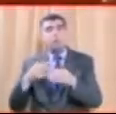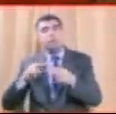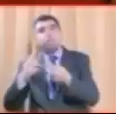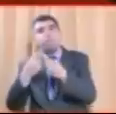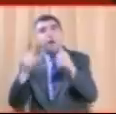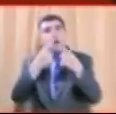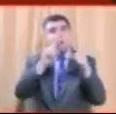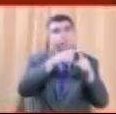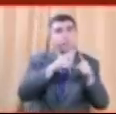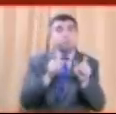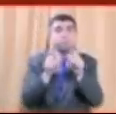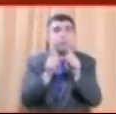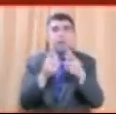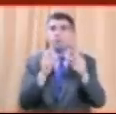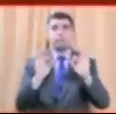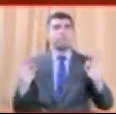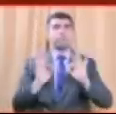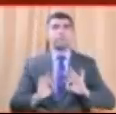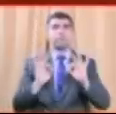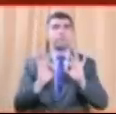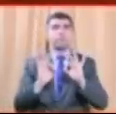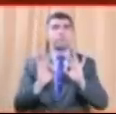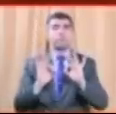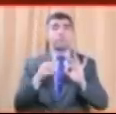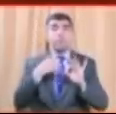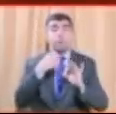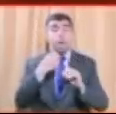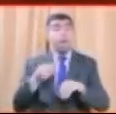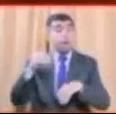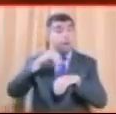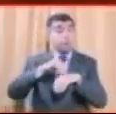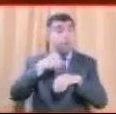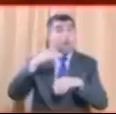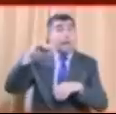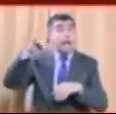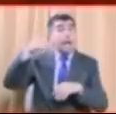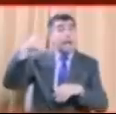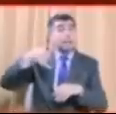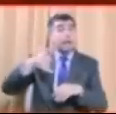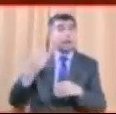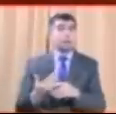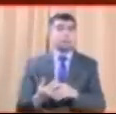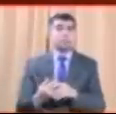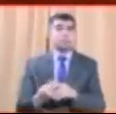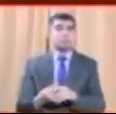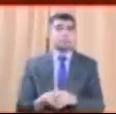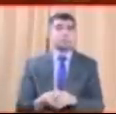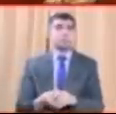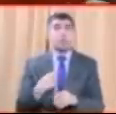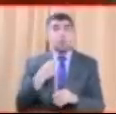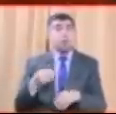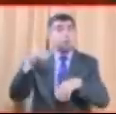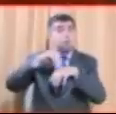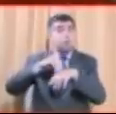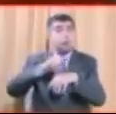ما كتدخلش في الأسعار. واحد القضية ديال أتاي، غادي غير نستفد من هذا السؤال ونقول